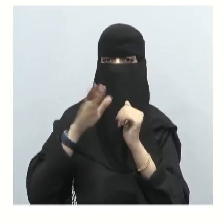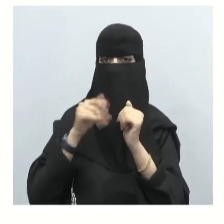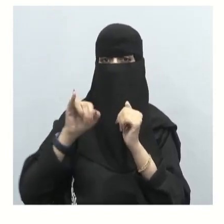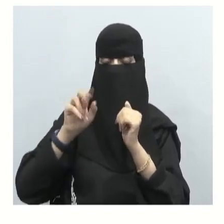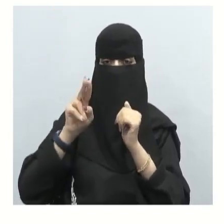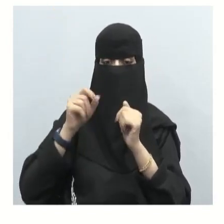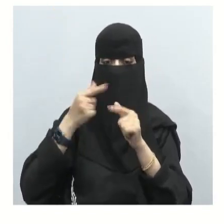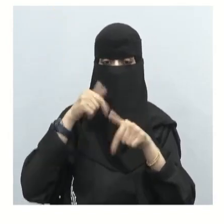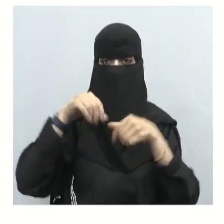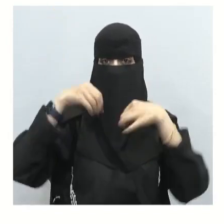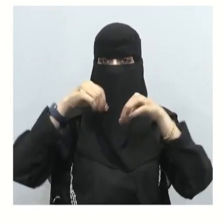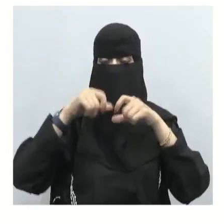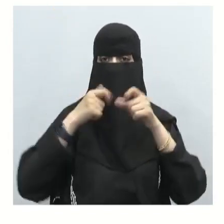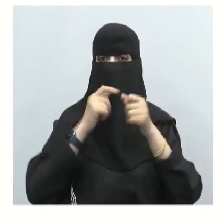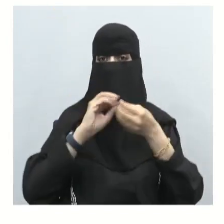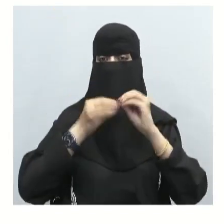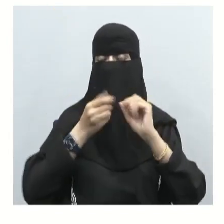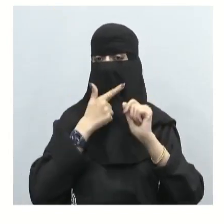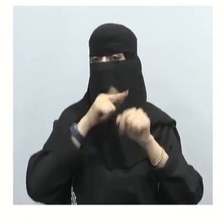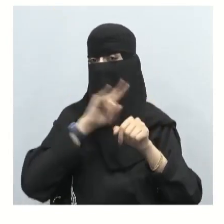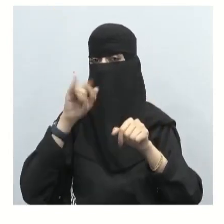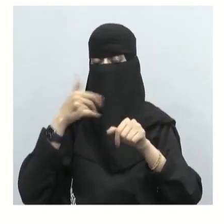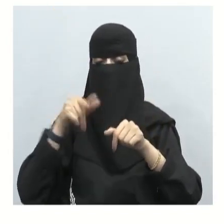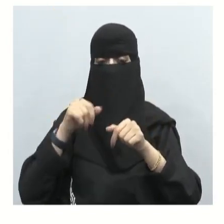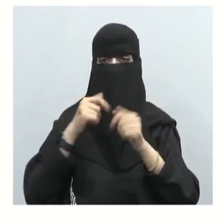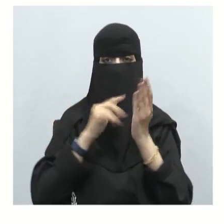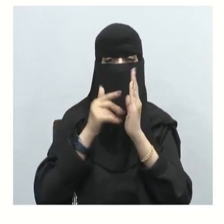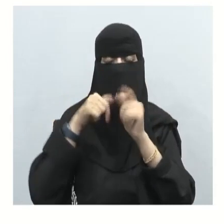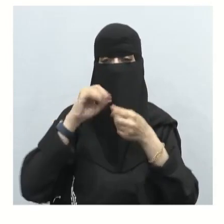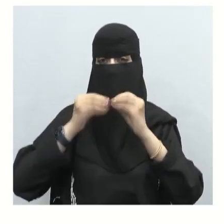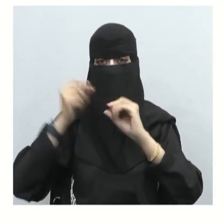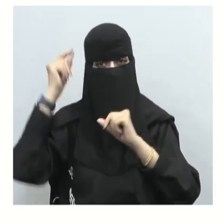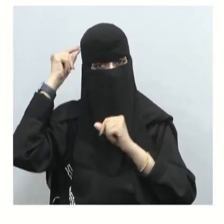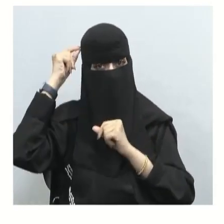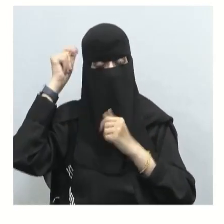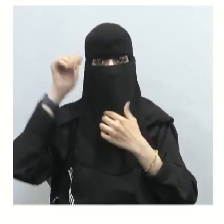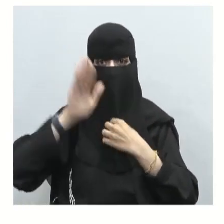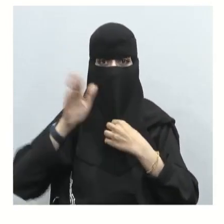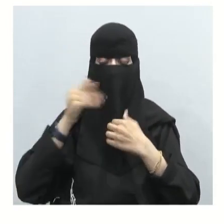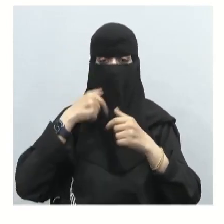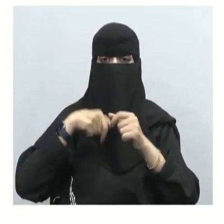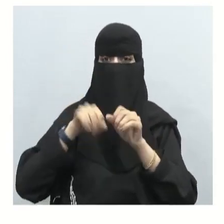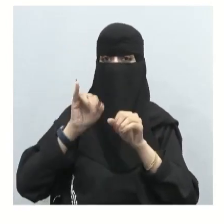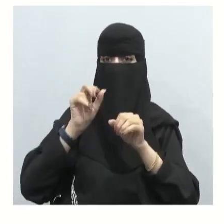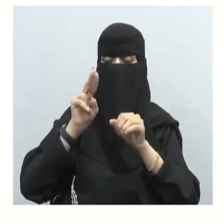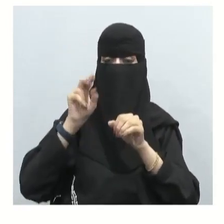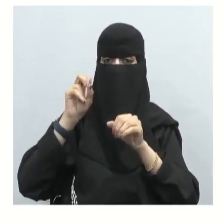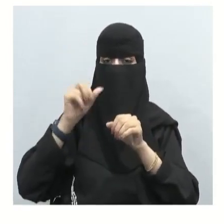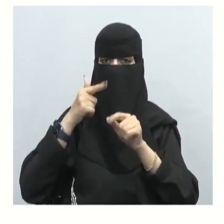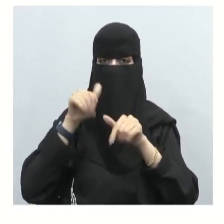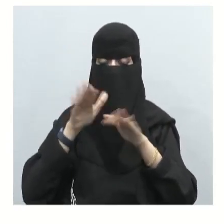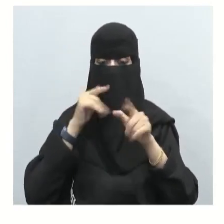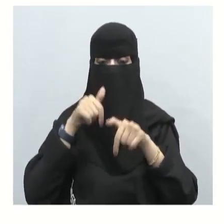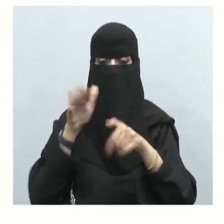الورقه البيضاء ايضا غير مستقطب ورقه سوداء يكون مستقطب شاشه